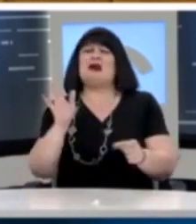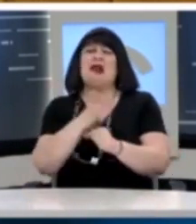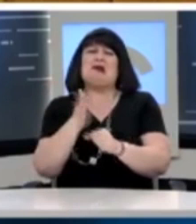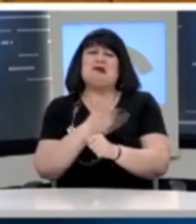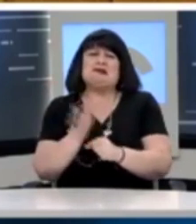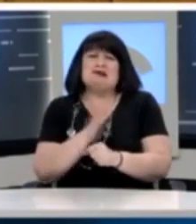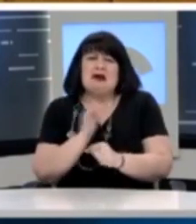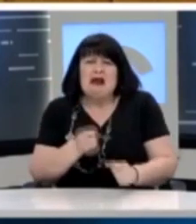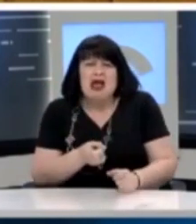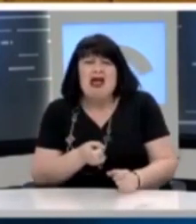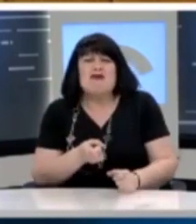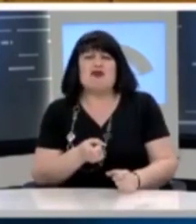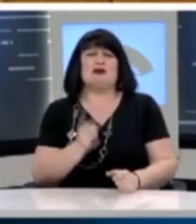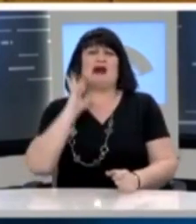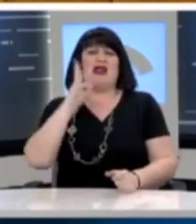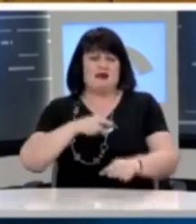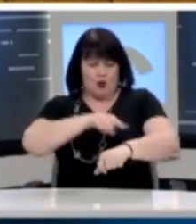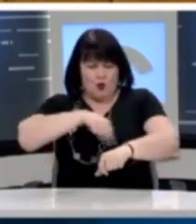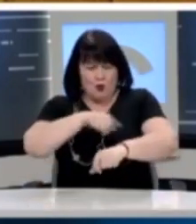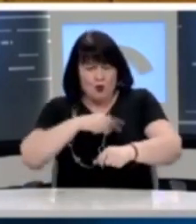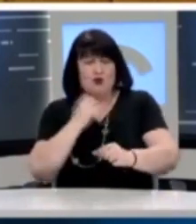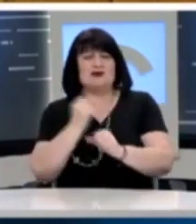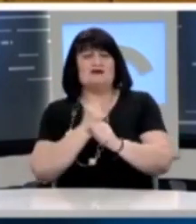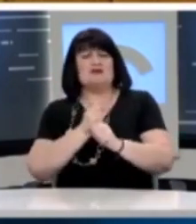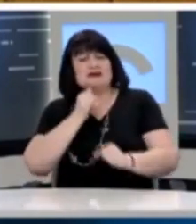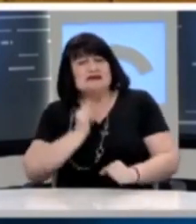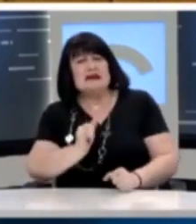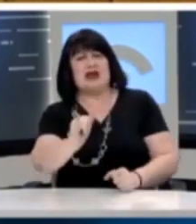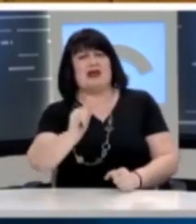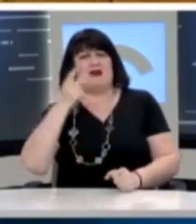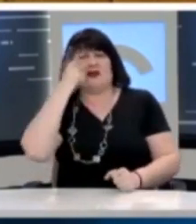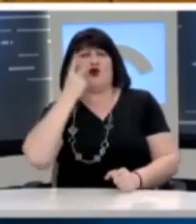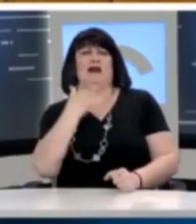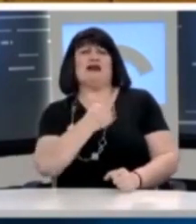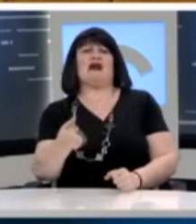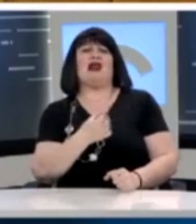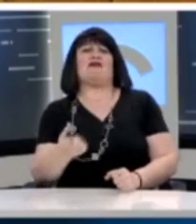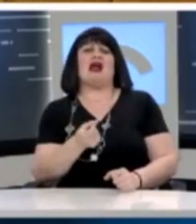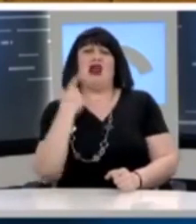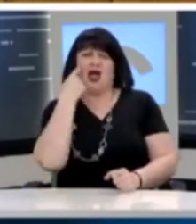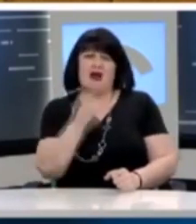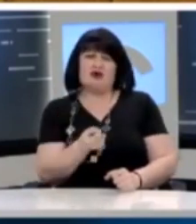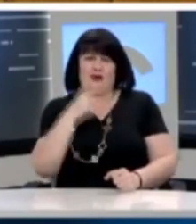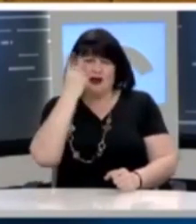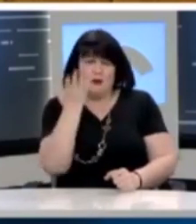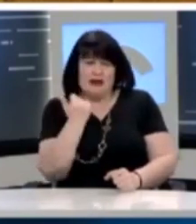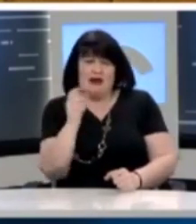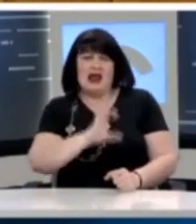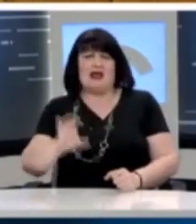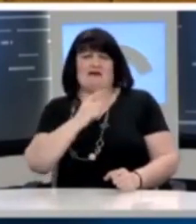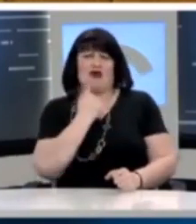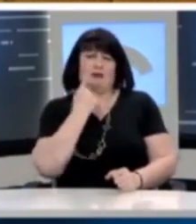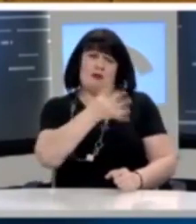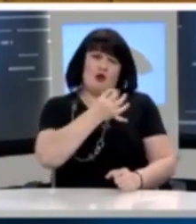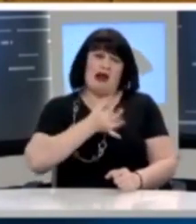όρθιο από το σταθερό ημερήσιο χρόνο, τη σταθερή δουλειά με δικαιώματα. Αυτός είναι ο Ευρωπαϊκός Χάρτης Κοινωνικών Δικαιωμάτων που τον